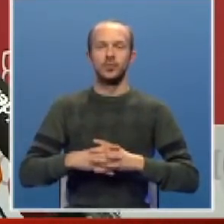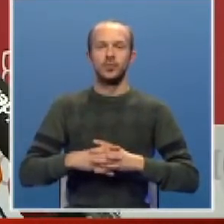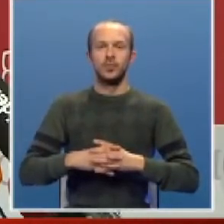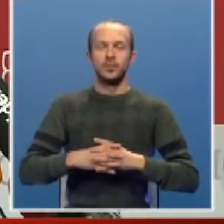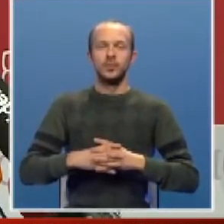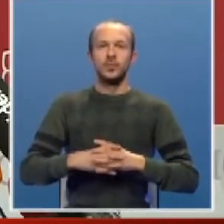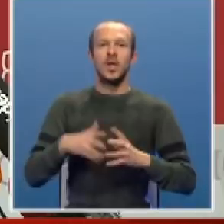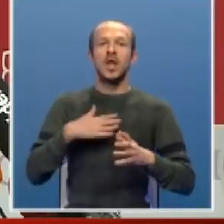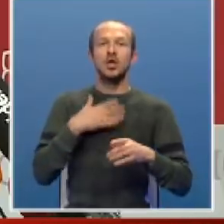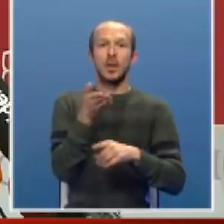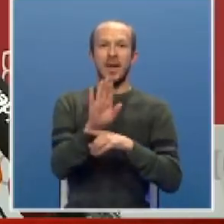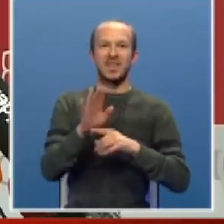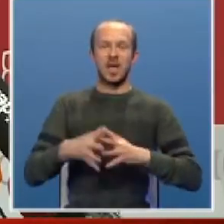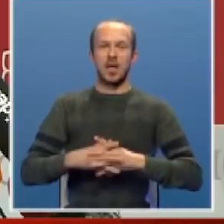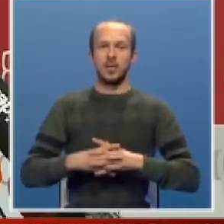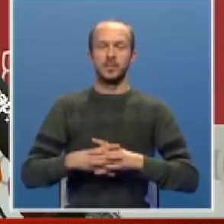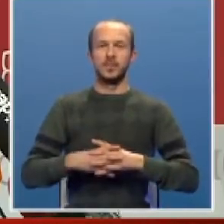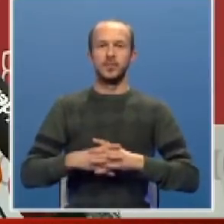naše partije.